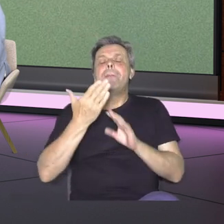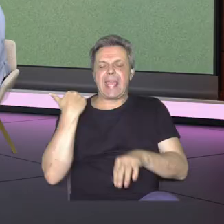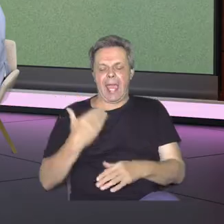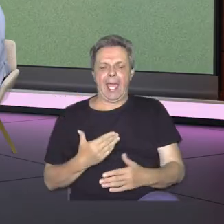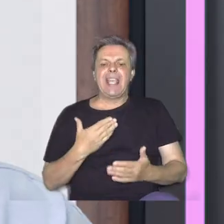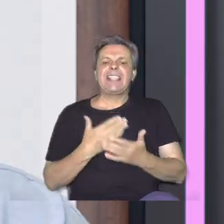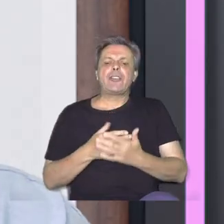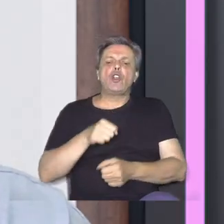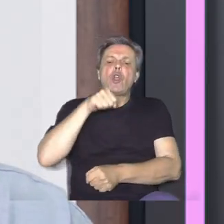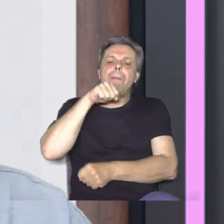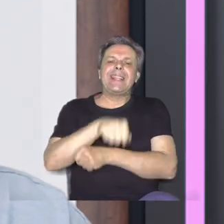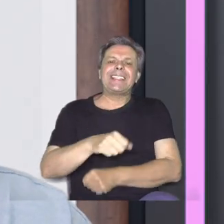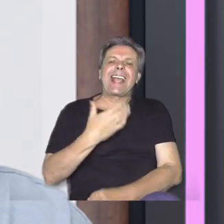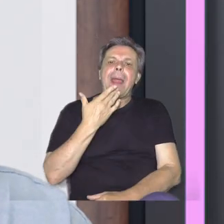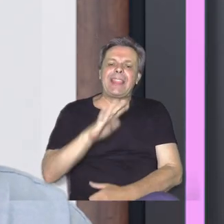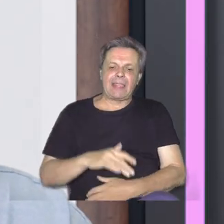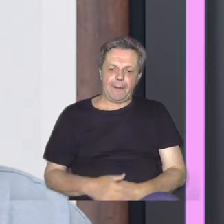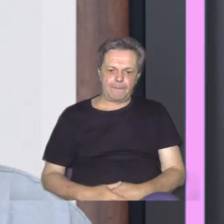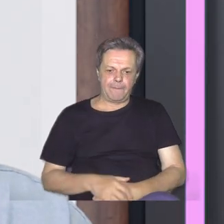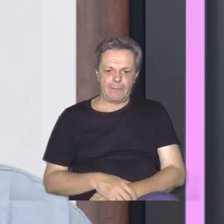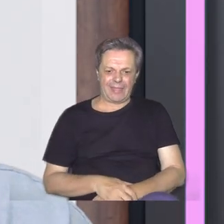jer pritisak je na Tita.